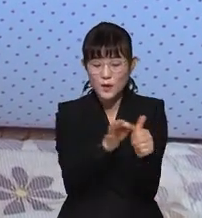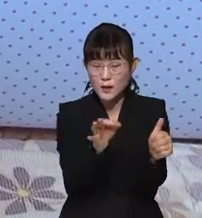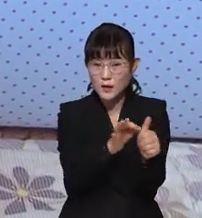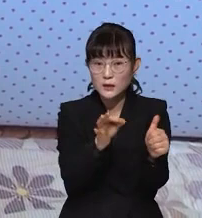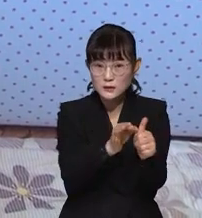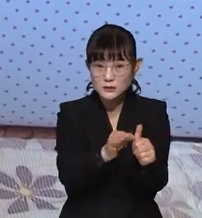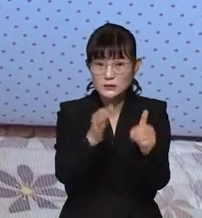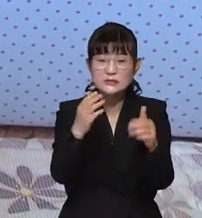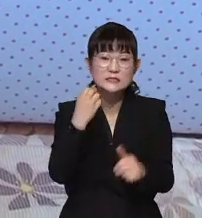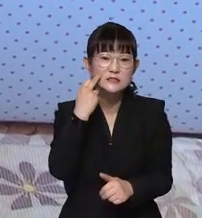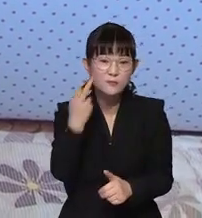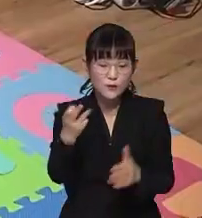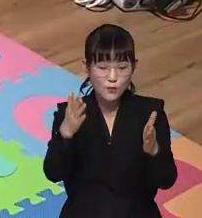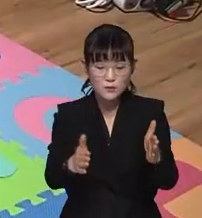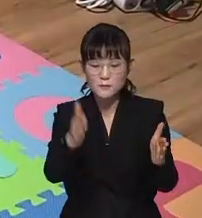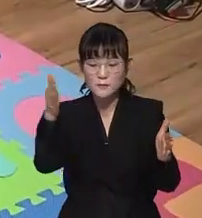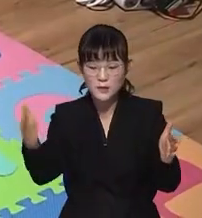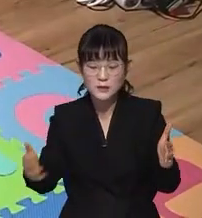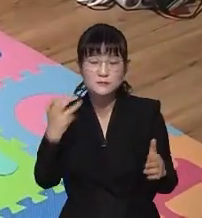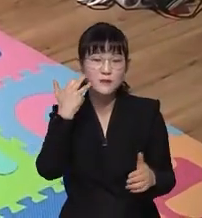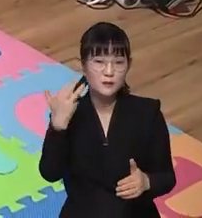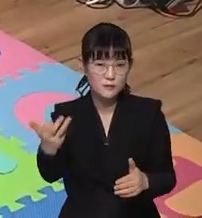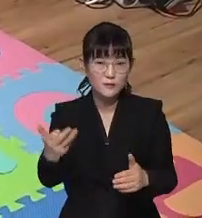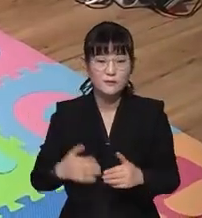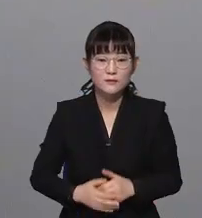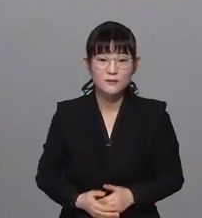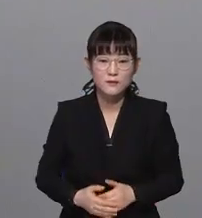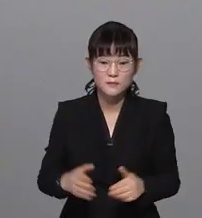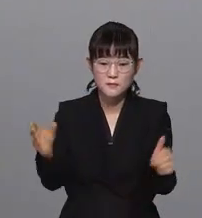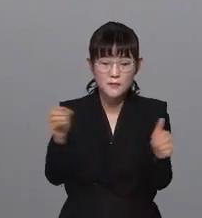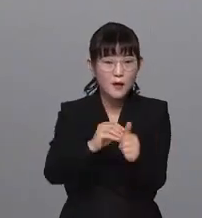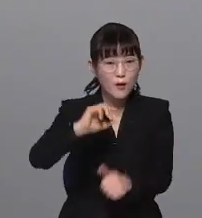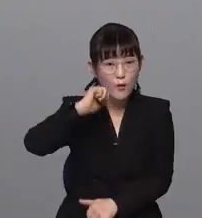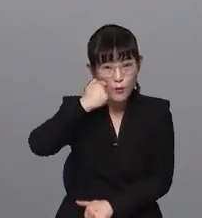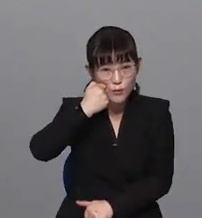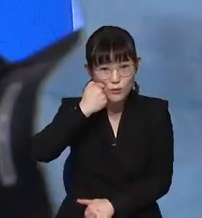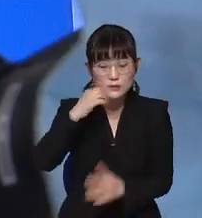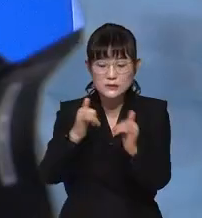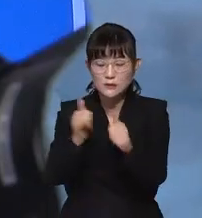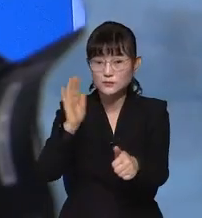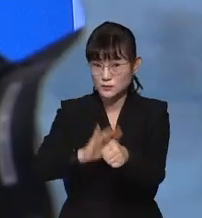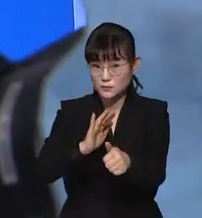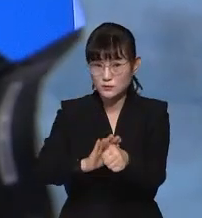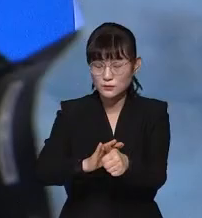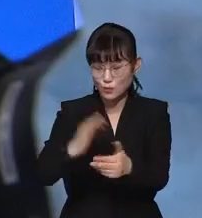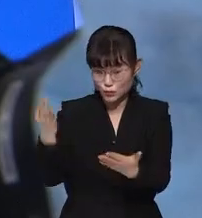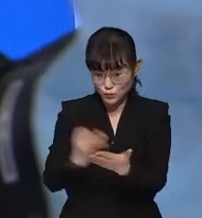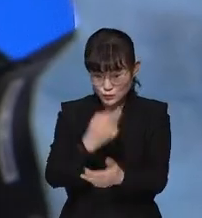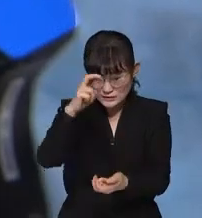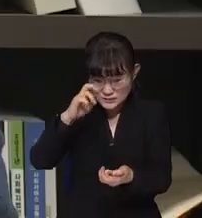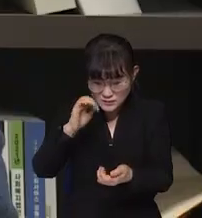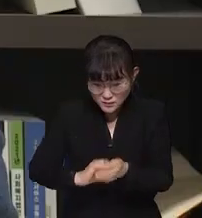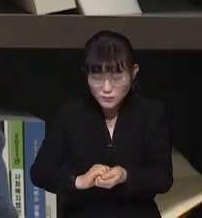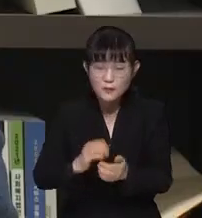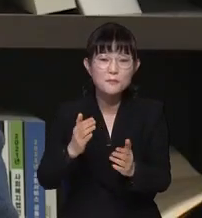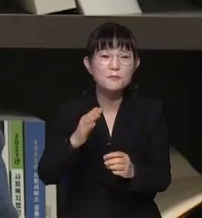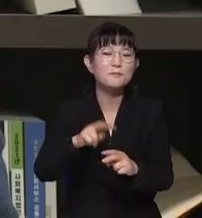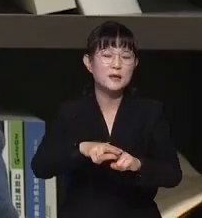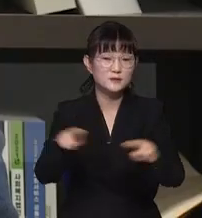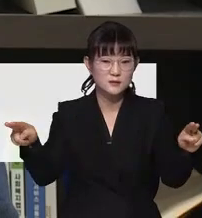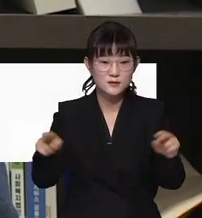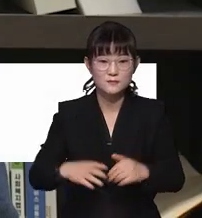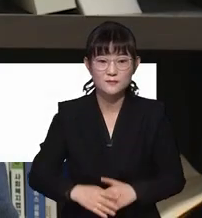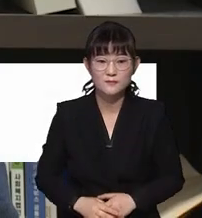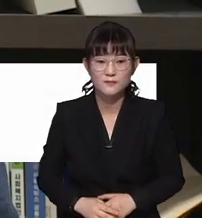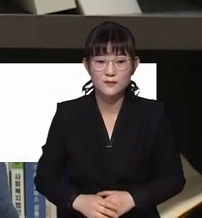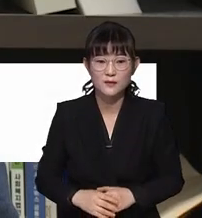12개월에서 18개월로 늘어납니다 난임 시술비 지원 사업의 소득 제한도 폐지합니다 이원 아동 돌봄